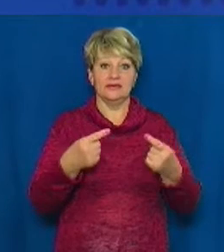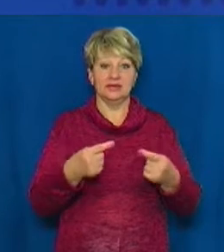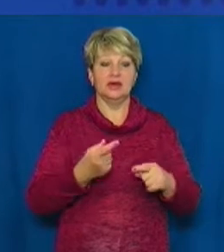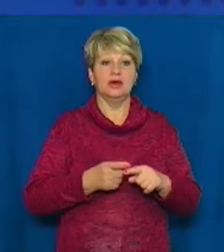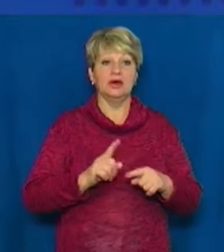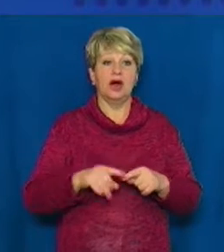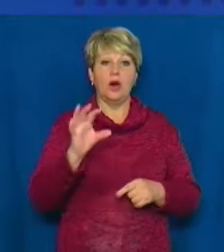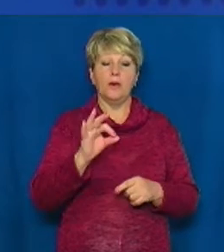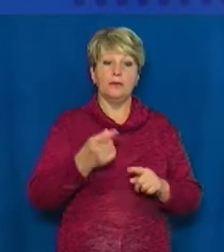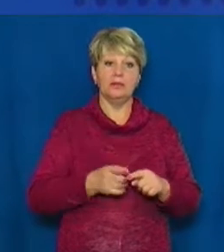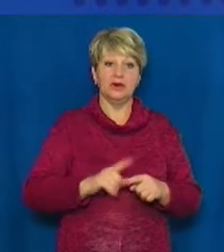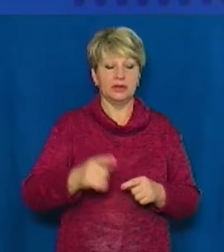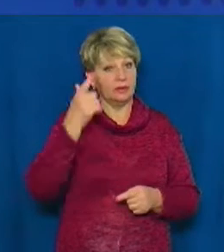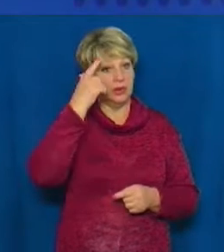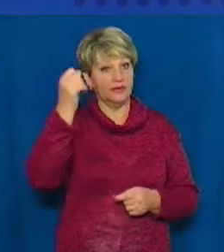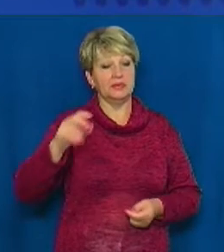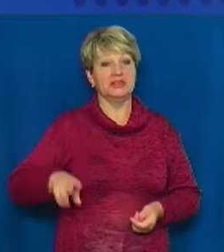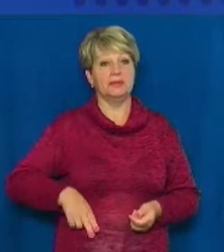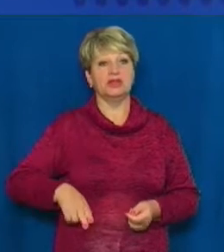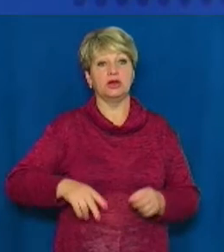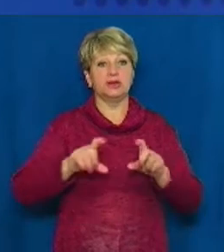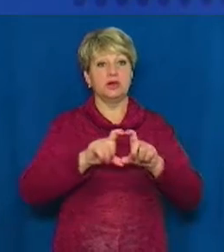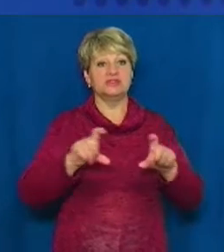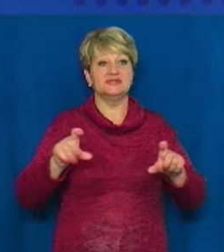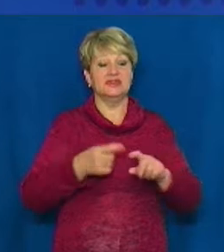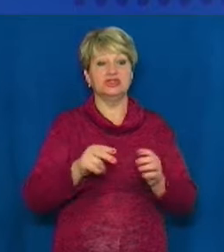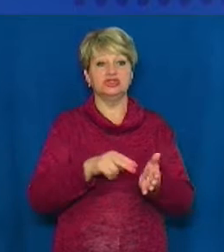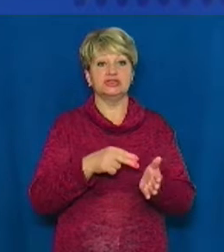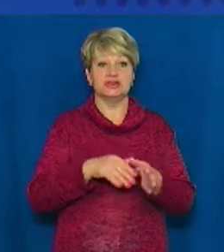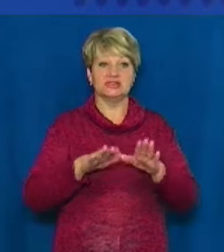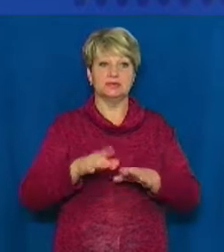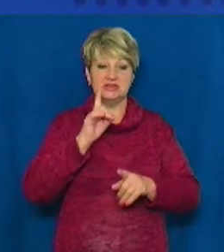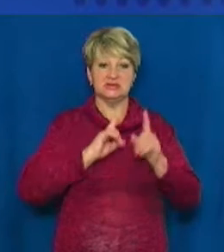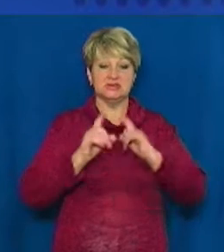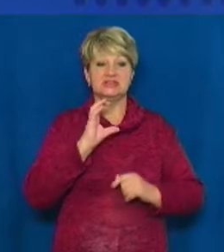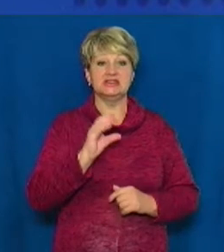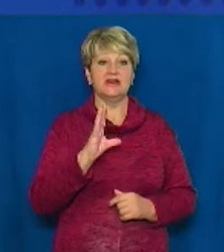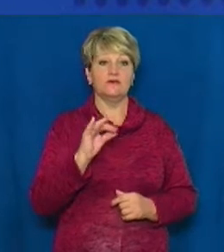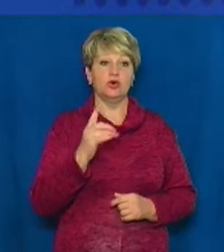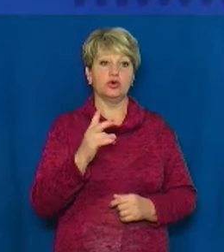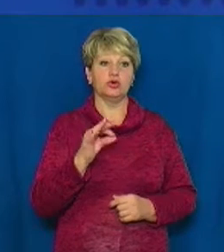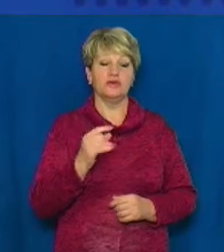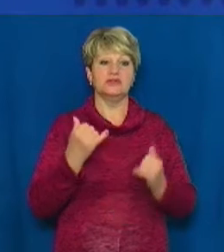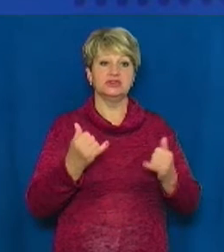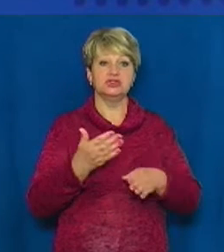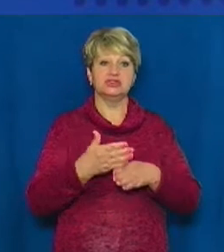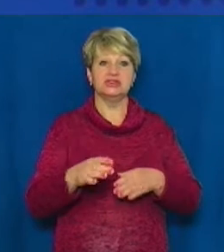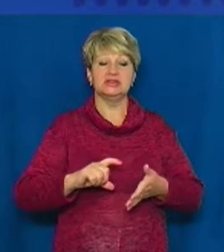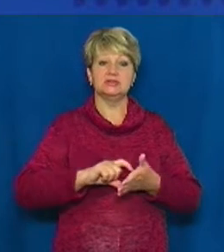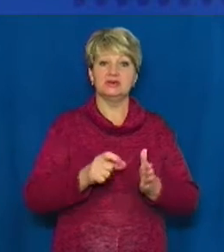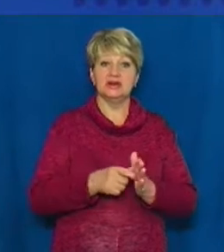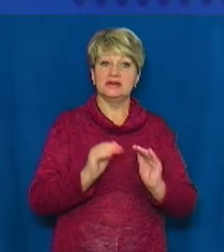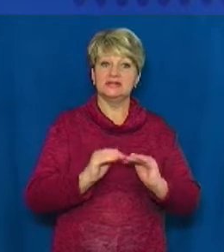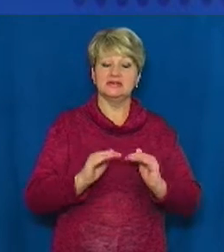Суспільному повідомив директор департаменту освіти та гуманітарної політики Черкаської міськради Сергій Воронов. Нині частину приміщення дитсадка